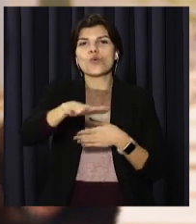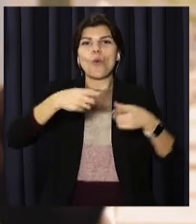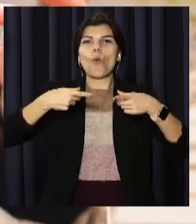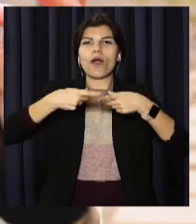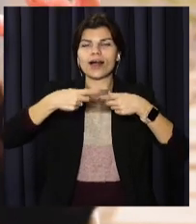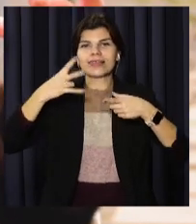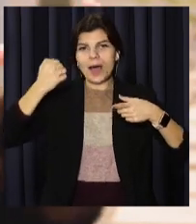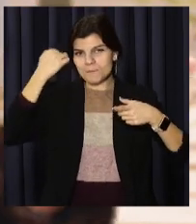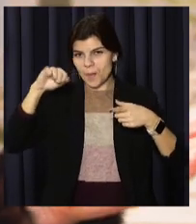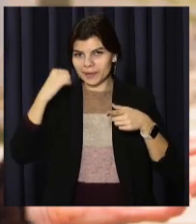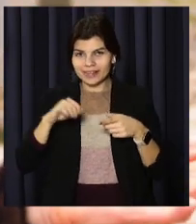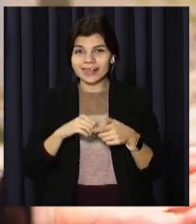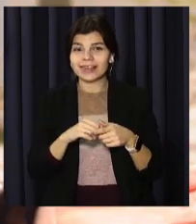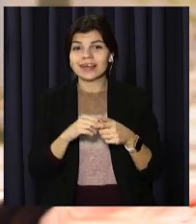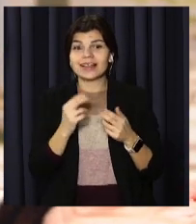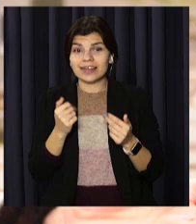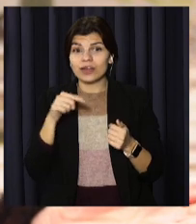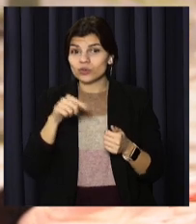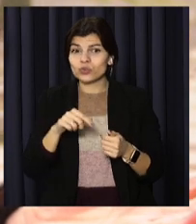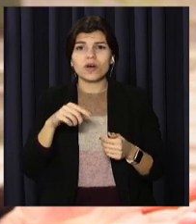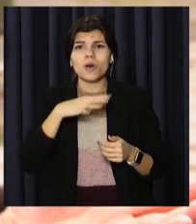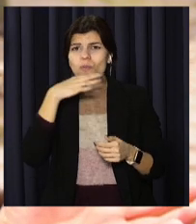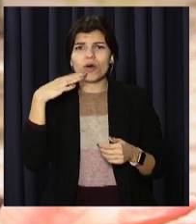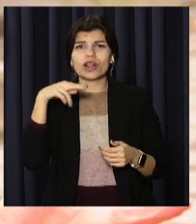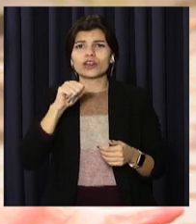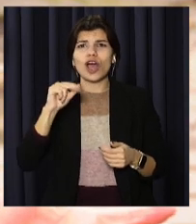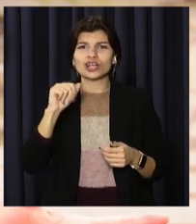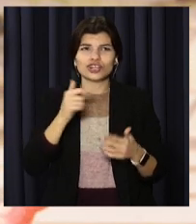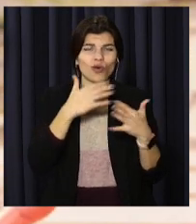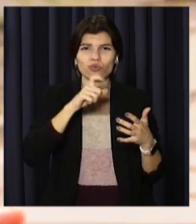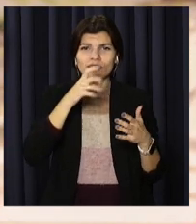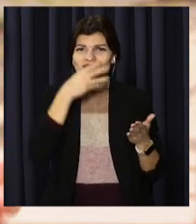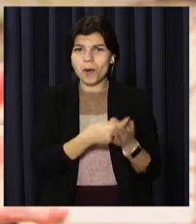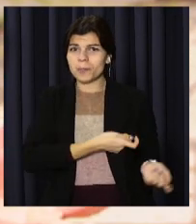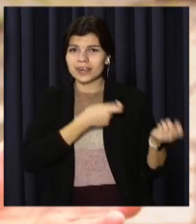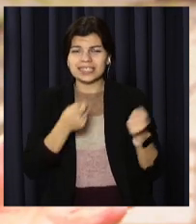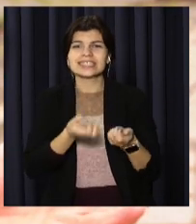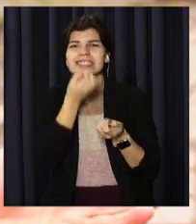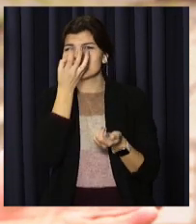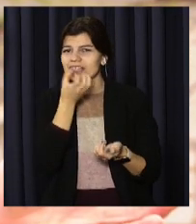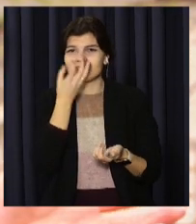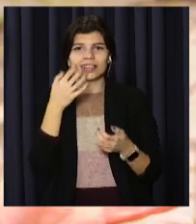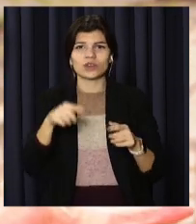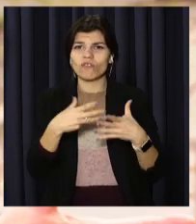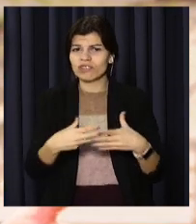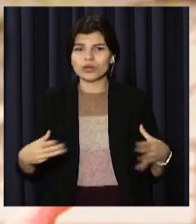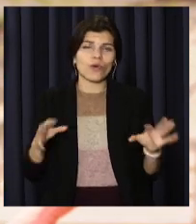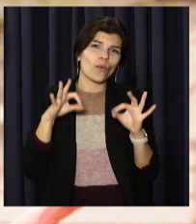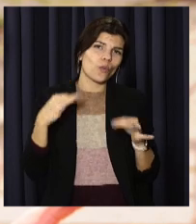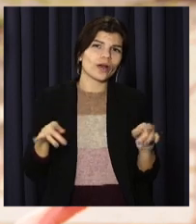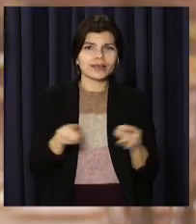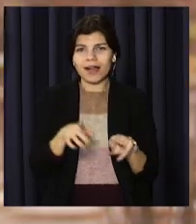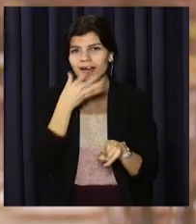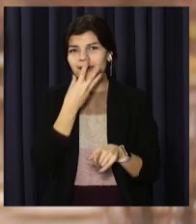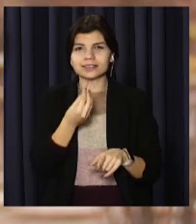деле были сдачи, люди приносили очень хорошие растения. Вот, и цветы, здесь весной вообще такая